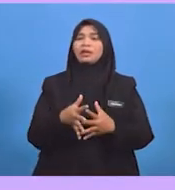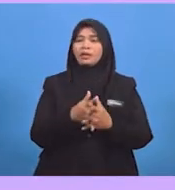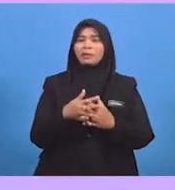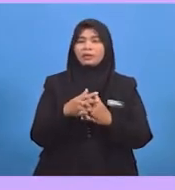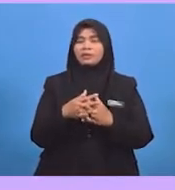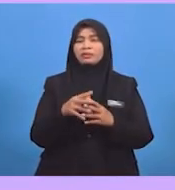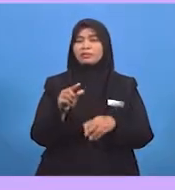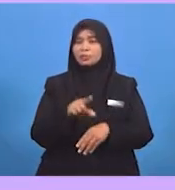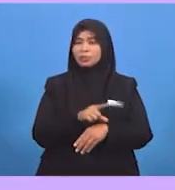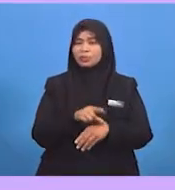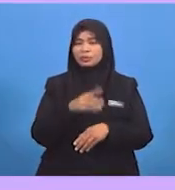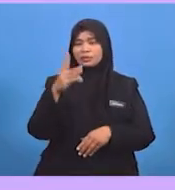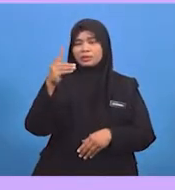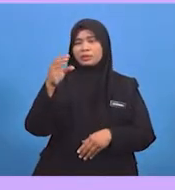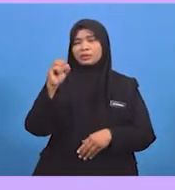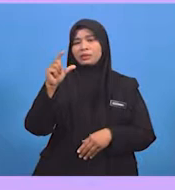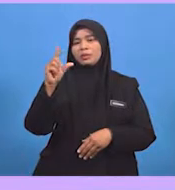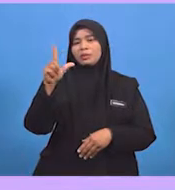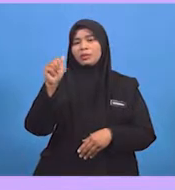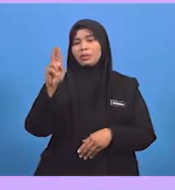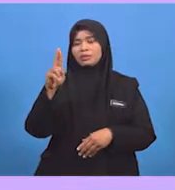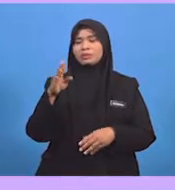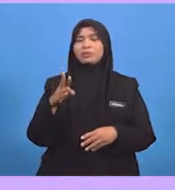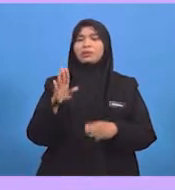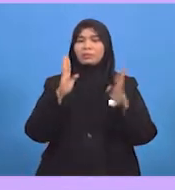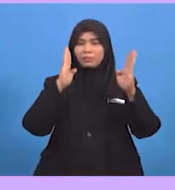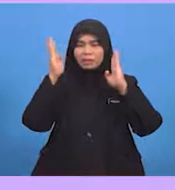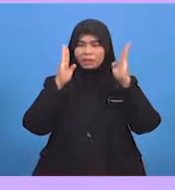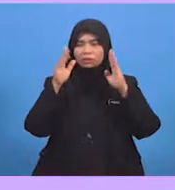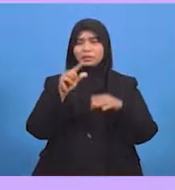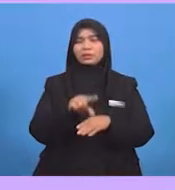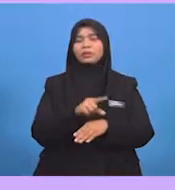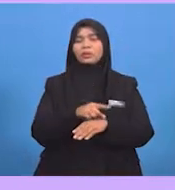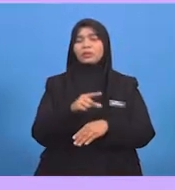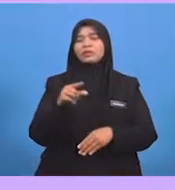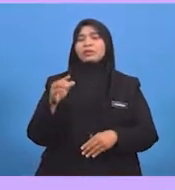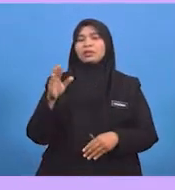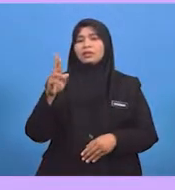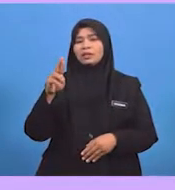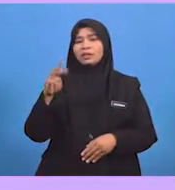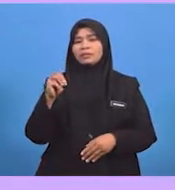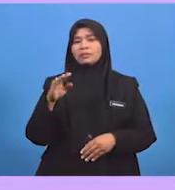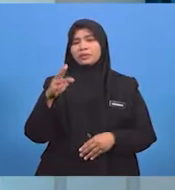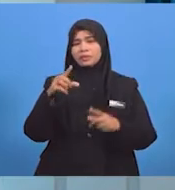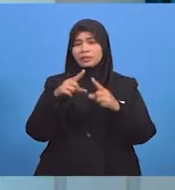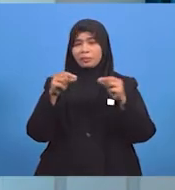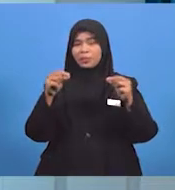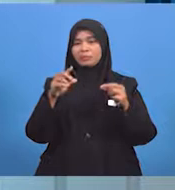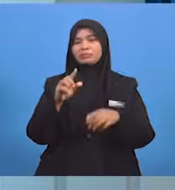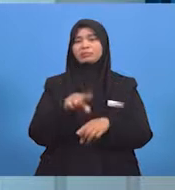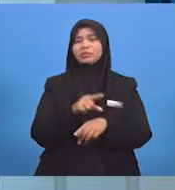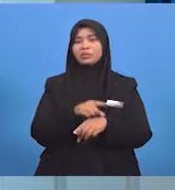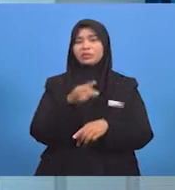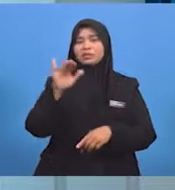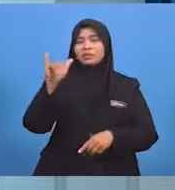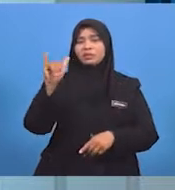Dollar. Malaysia menggunakan Ringgit Malaysia. Dan Jepun pula menggunakan Yen. Kita